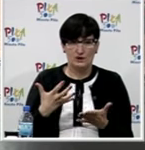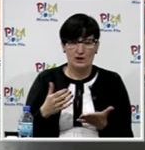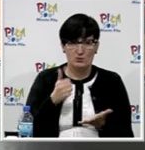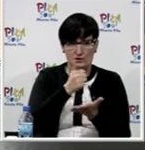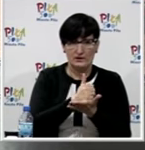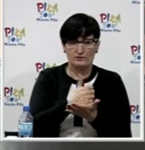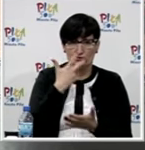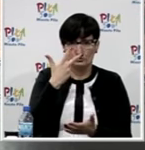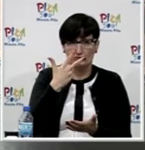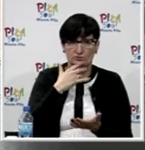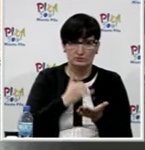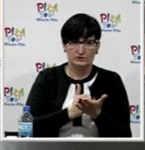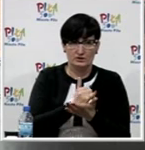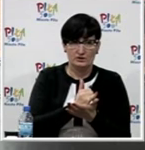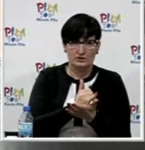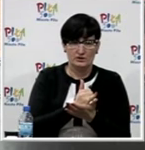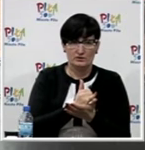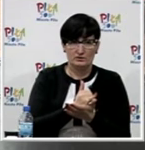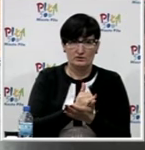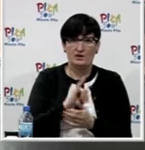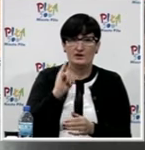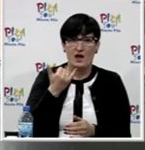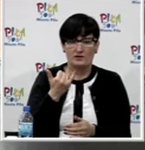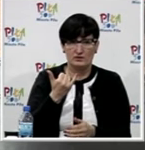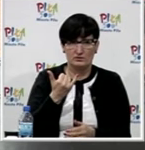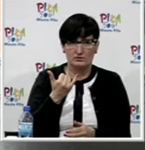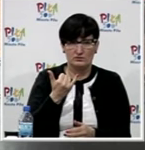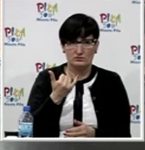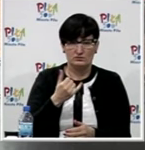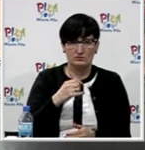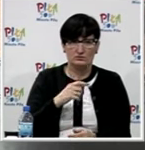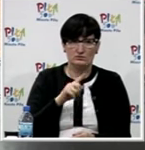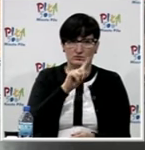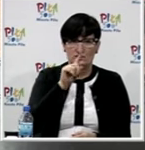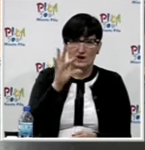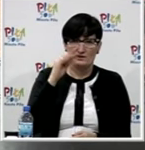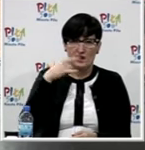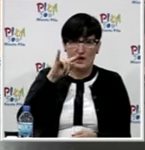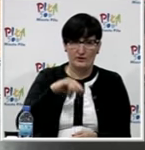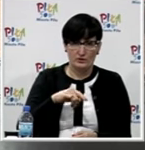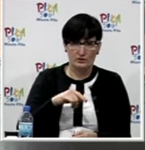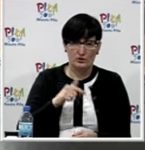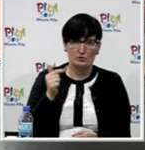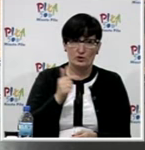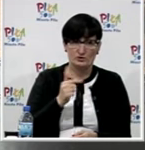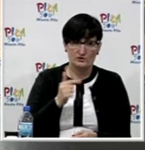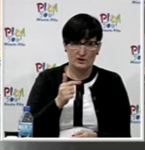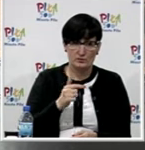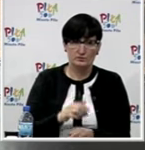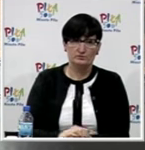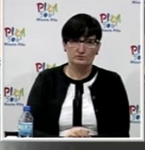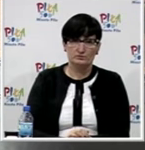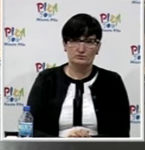pytania. Jakie zasady i kryteria, przede wszystkim kryteria przydzielenia środków